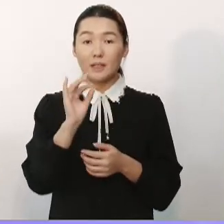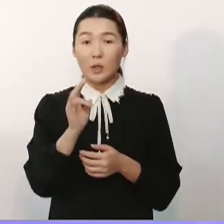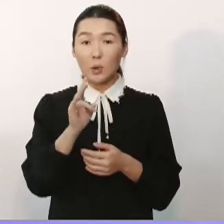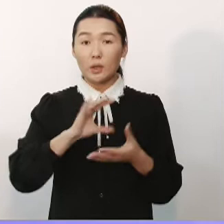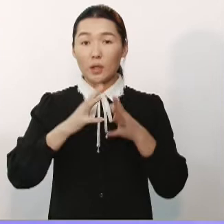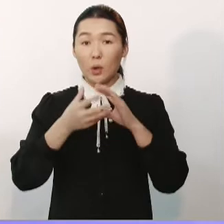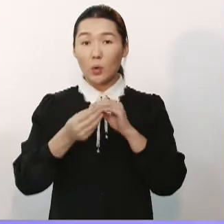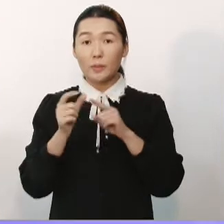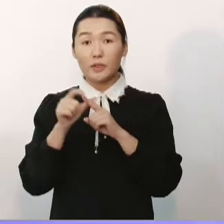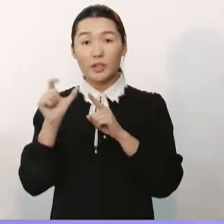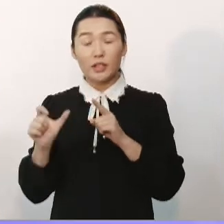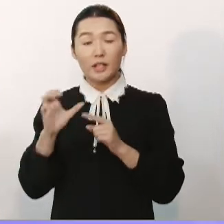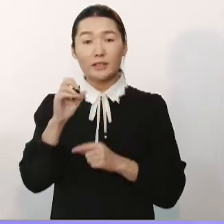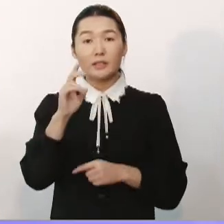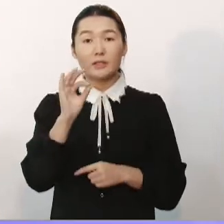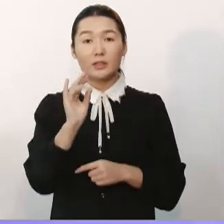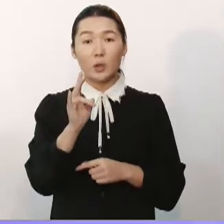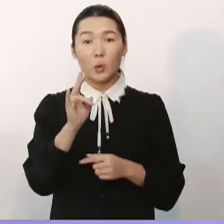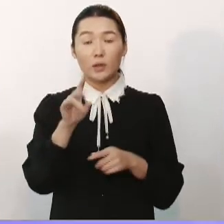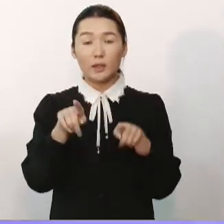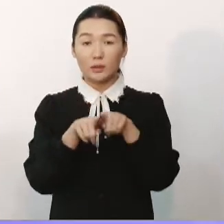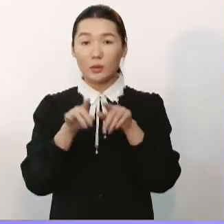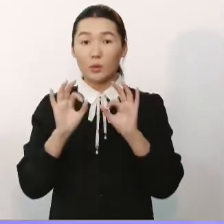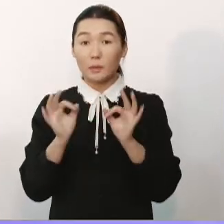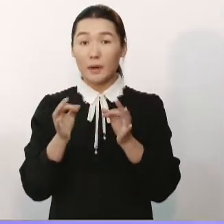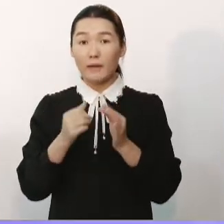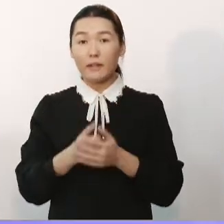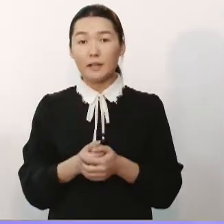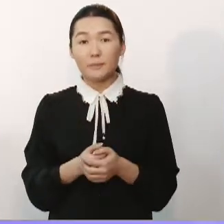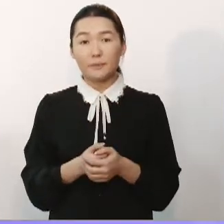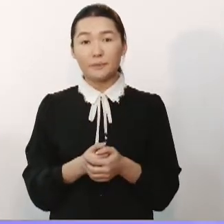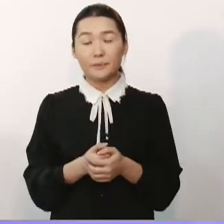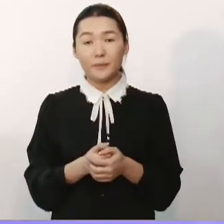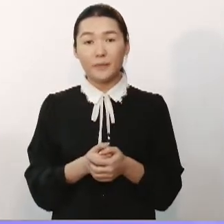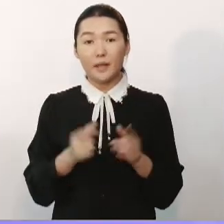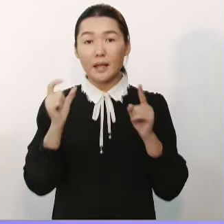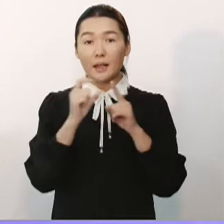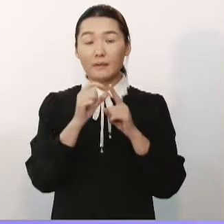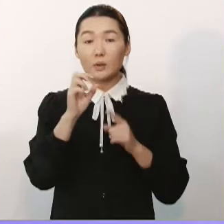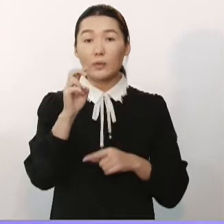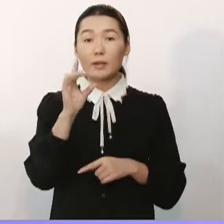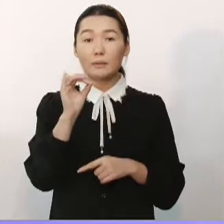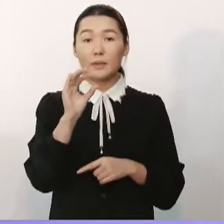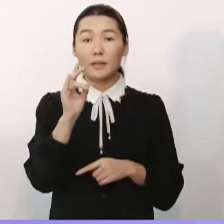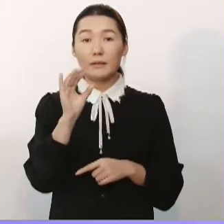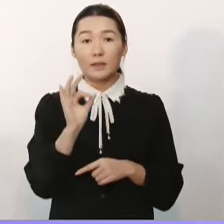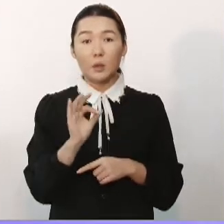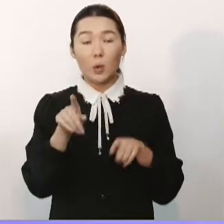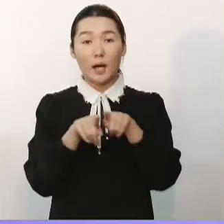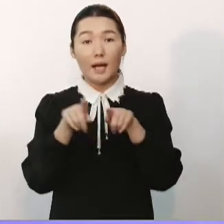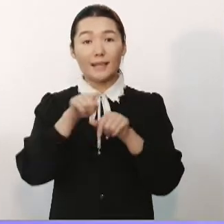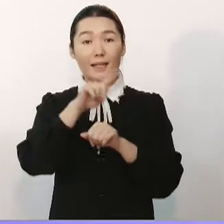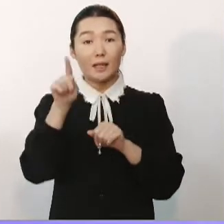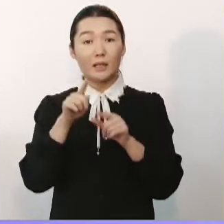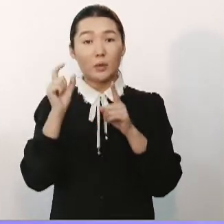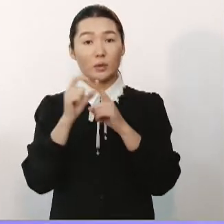– общая часть – слон. Тоже правильно. И в слове «бревно» – однокоренное